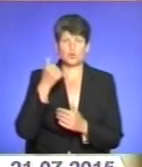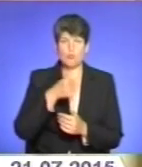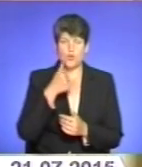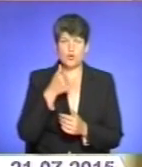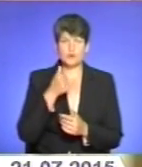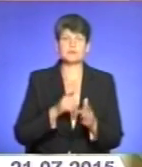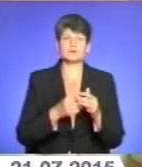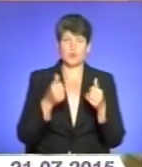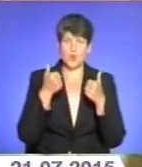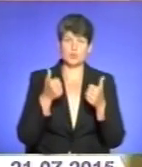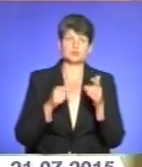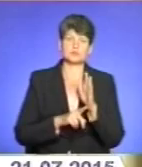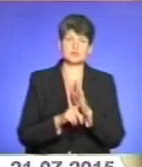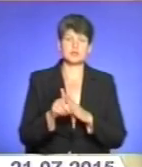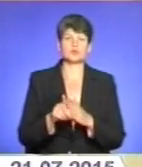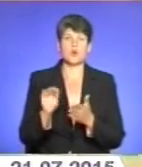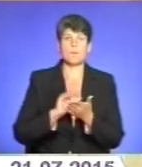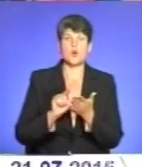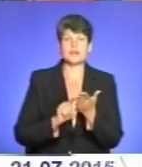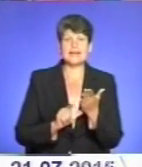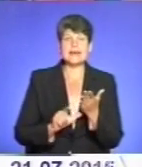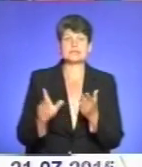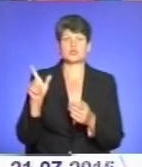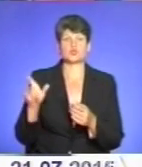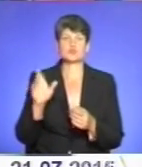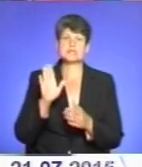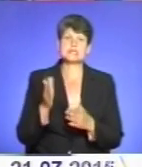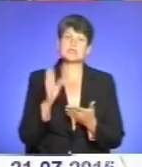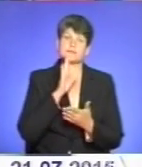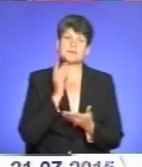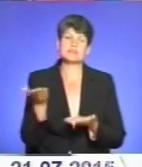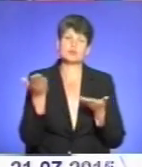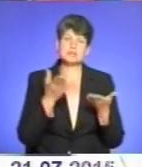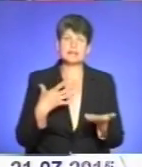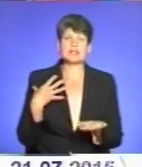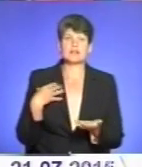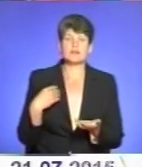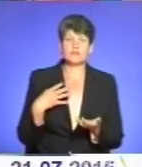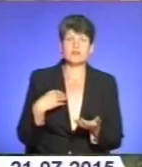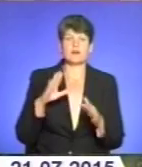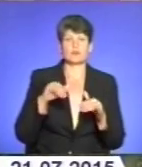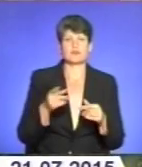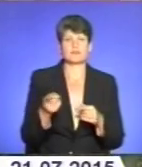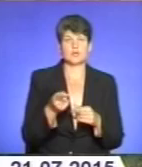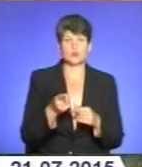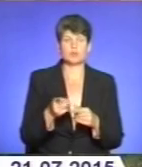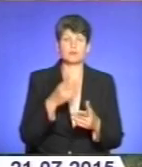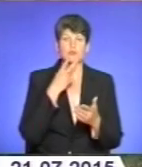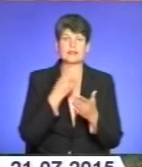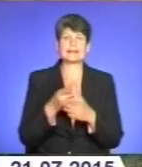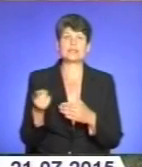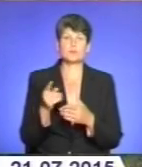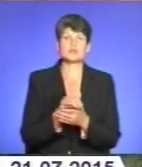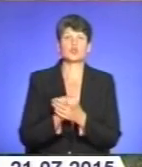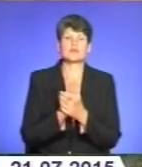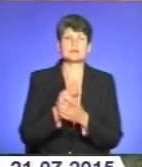вдалого початку поетесу запросили до Львова та Тернополя. У нашому місті зустріч із сумчанкою ініціювали Тернопільське